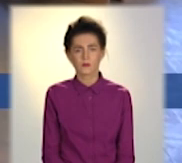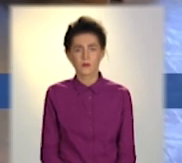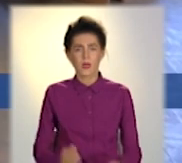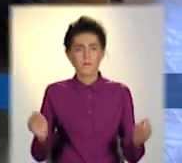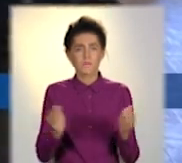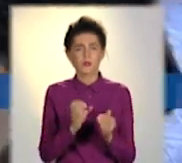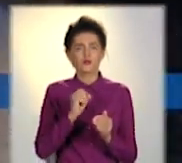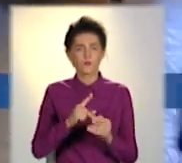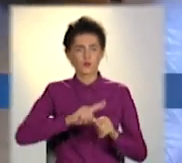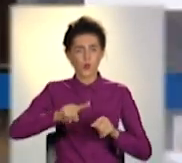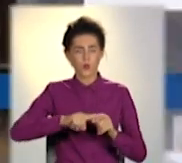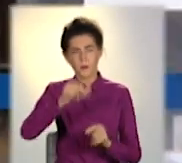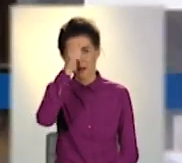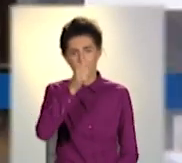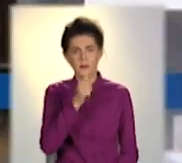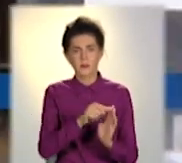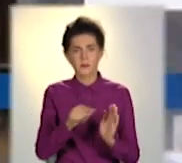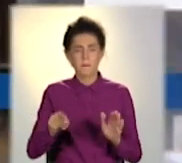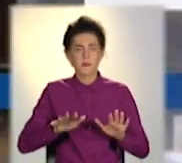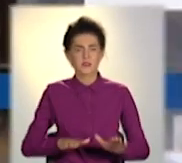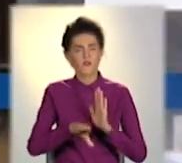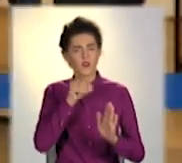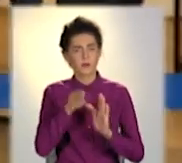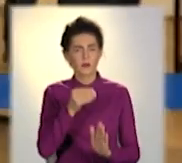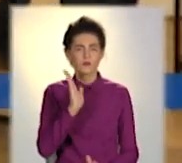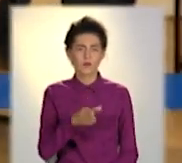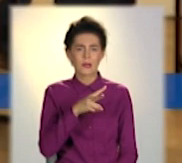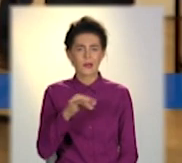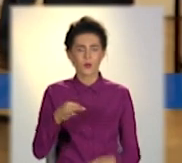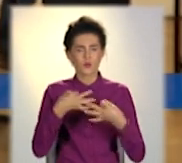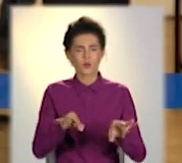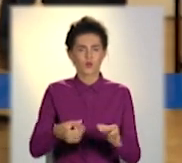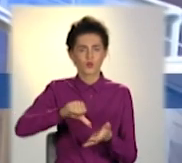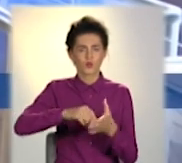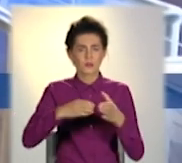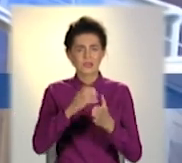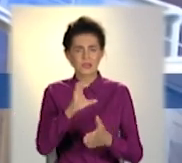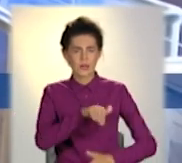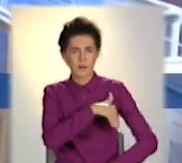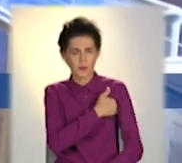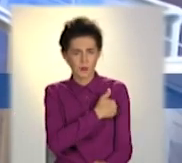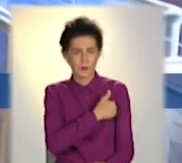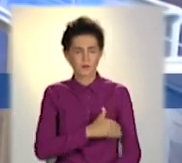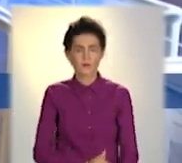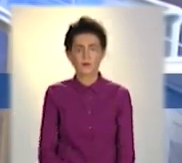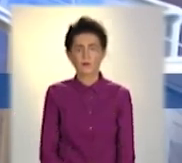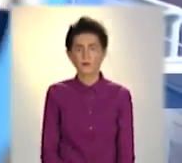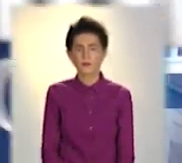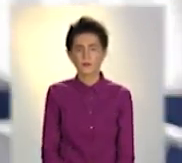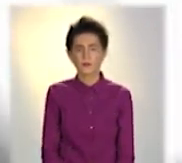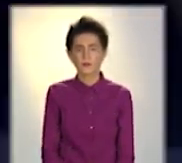Менш як за місяць мають пройти місцеві вибори. Чи пускатимуть на дільниці з температурою?